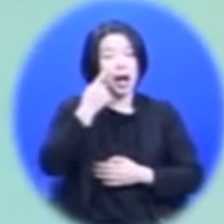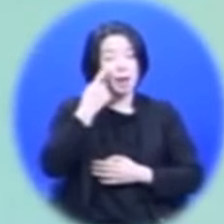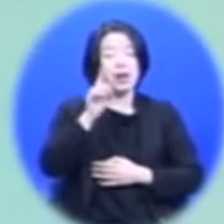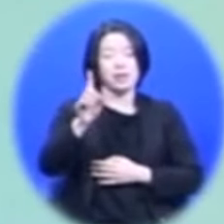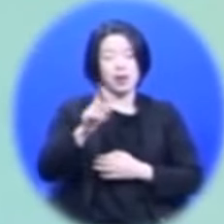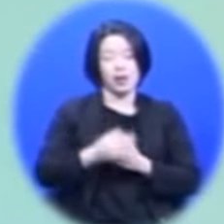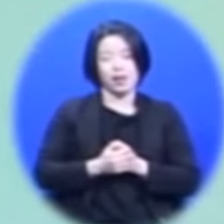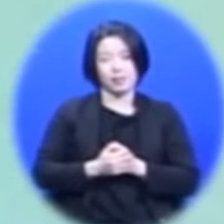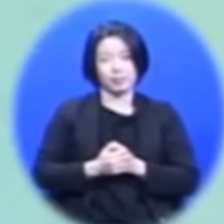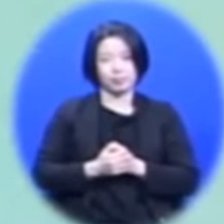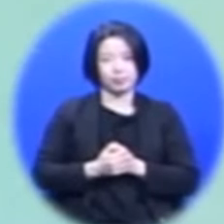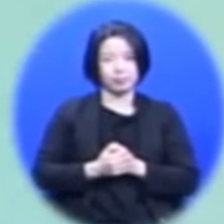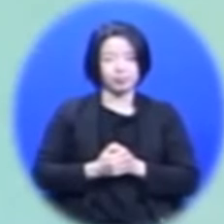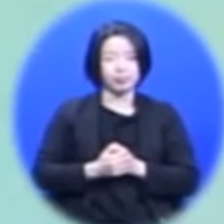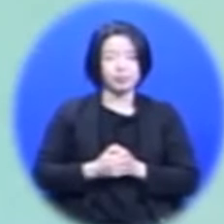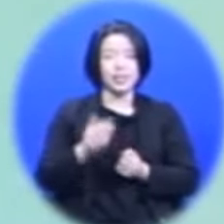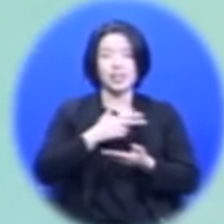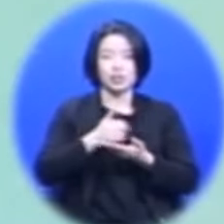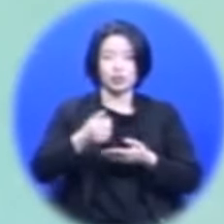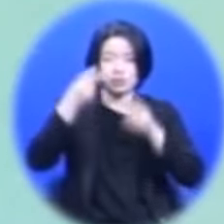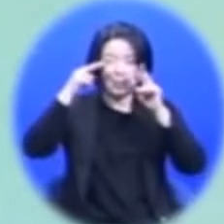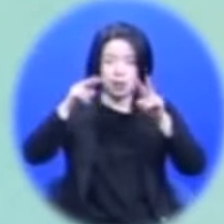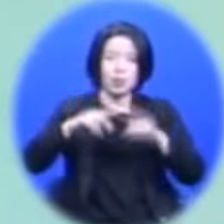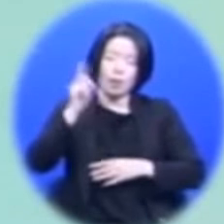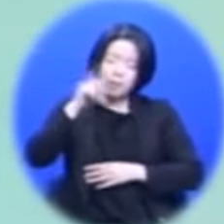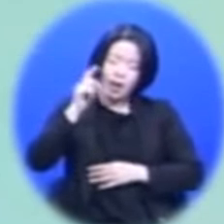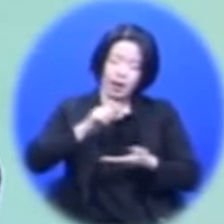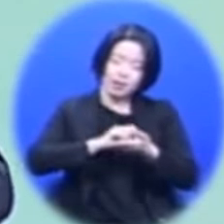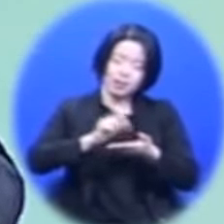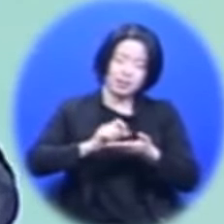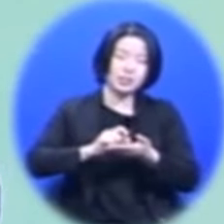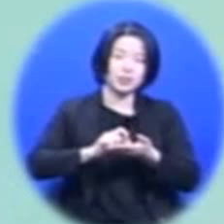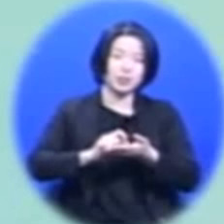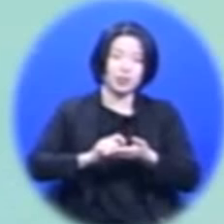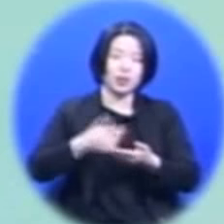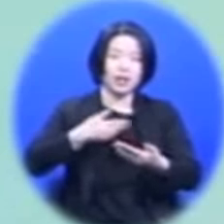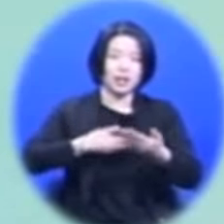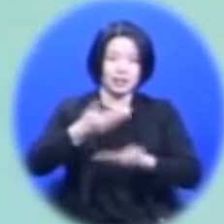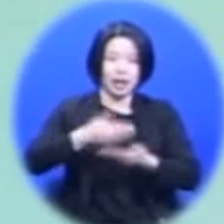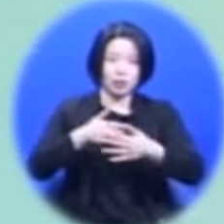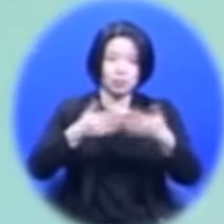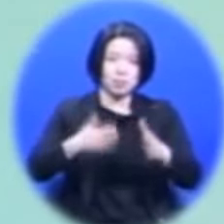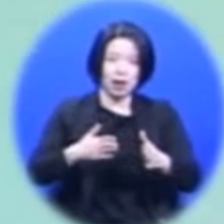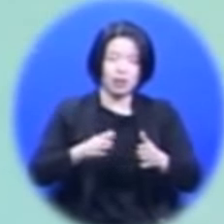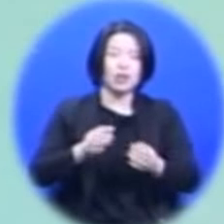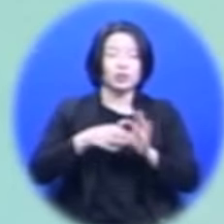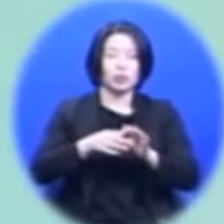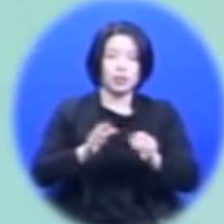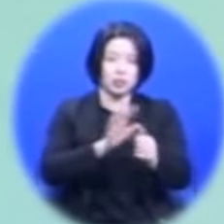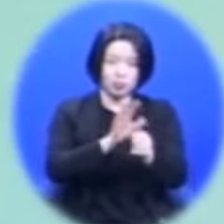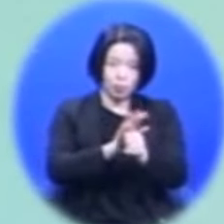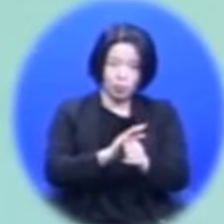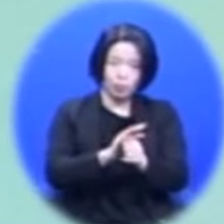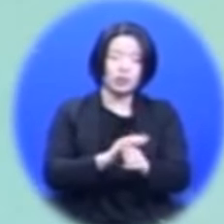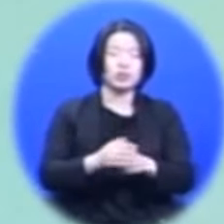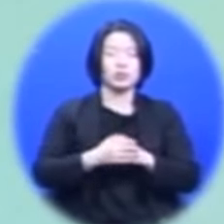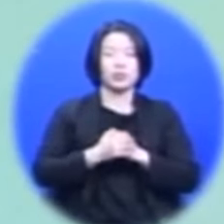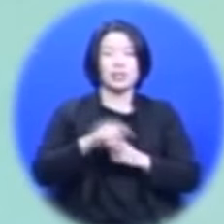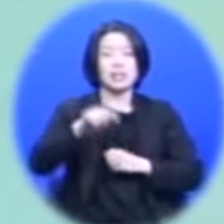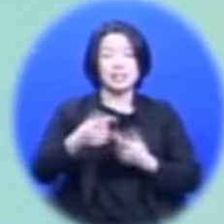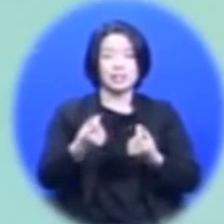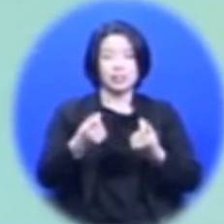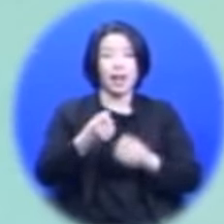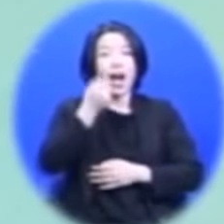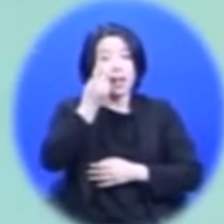해보세요. 주님 바라보고 매일 영성일기 써보고 나눔 방 통해서 서로 붙들어주고 그렇게 한 달,